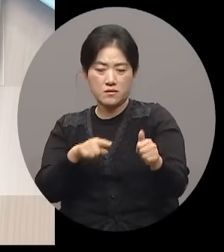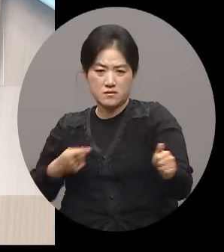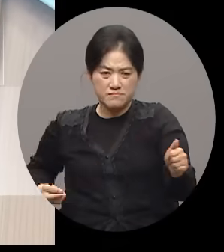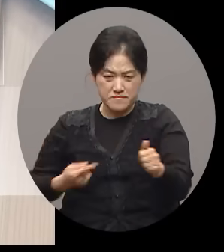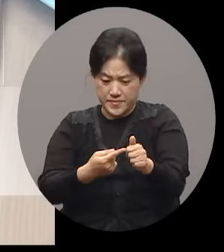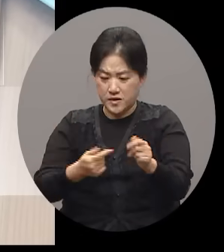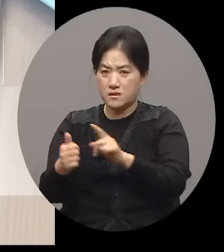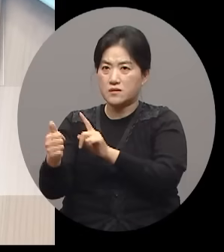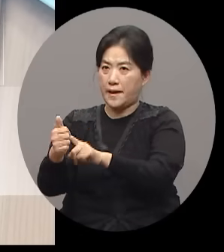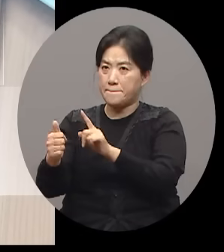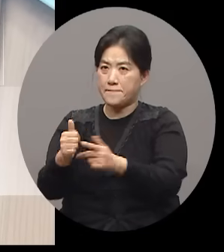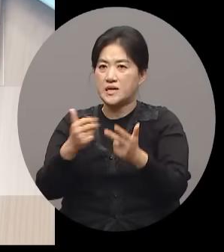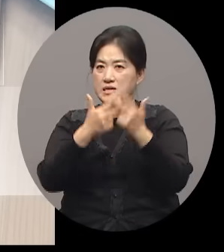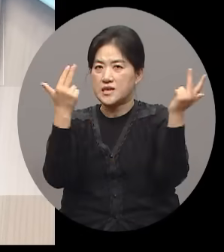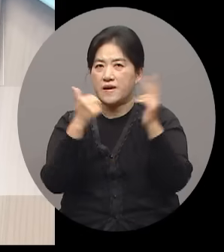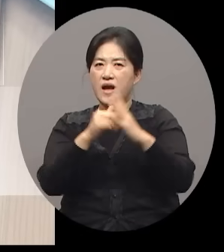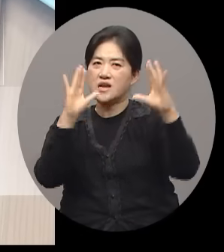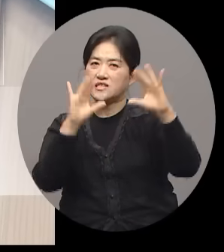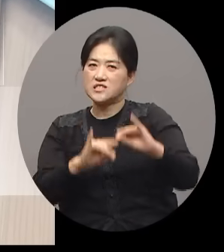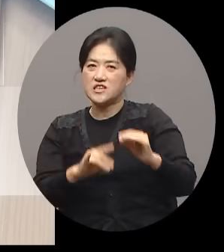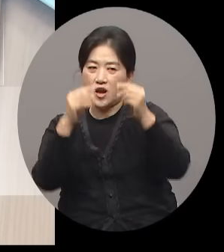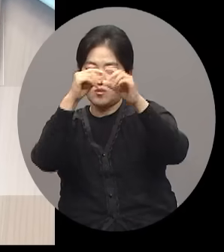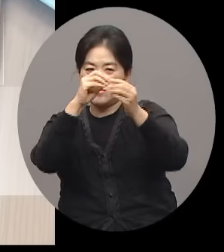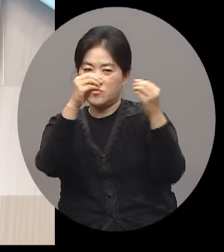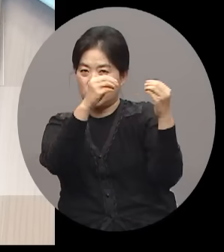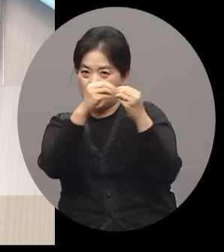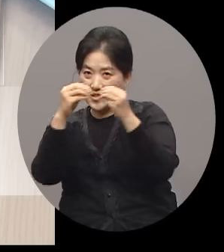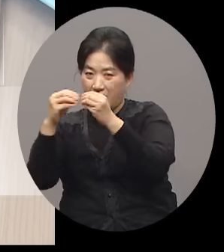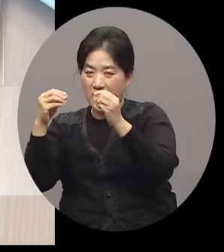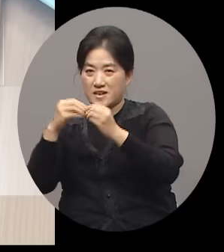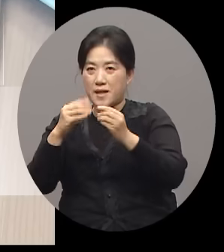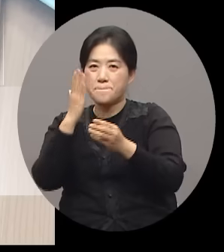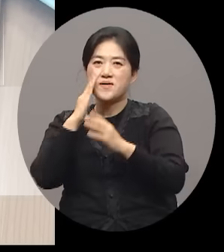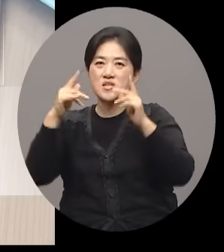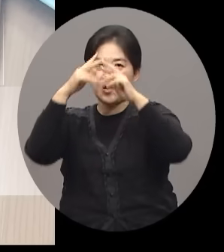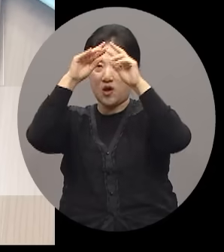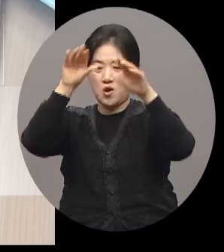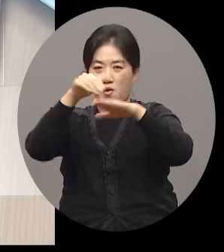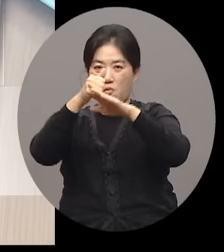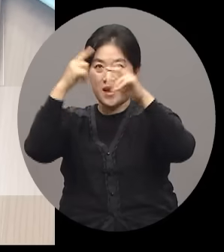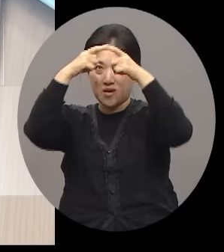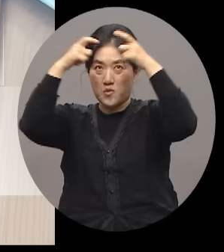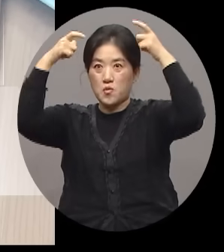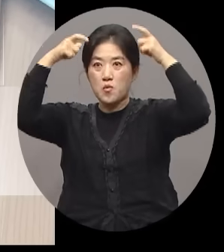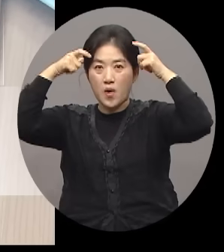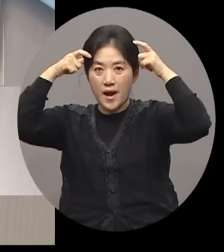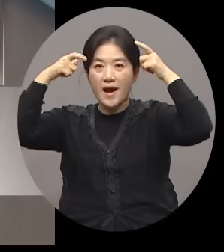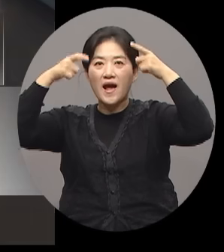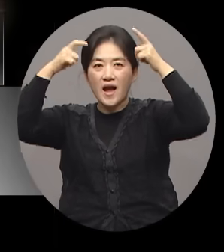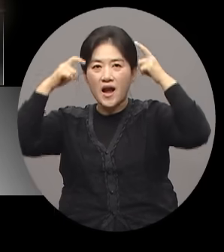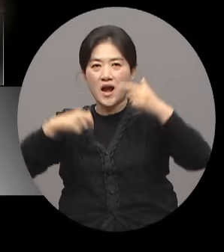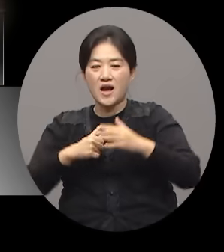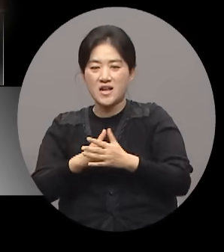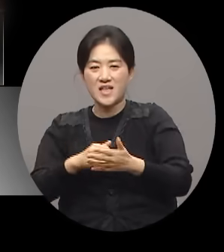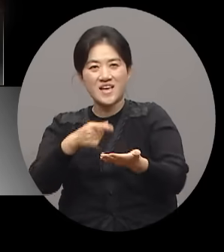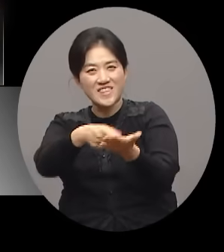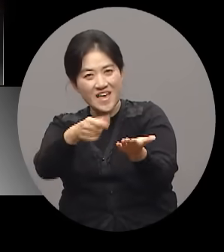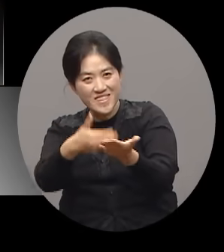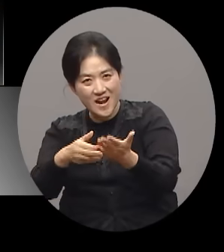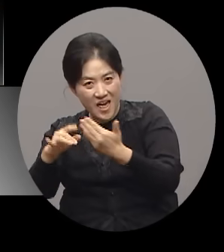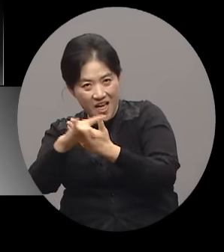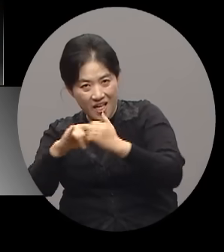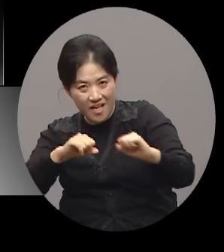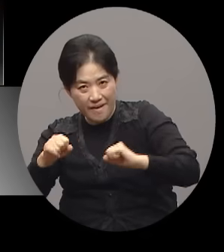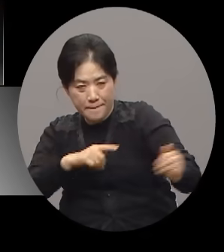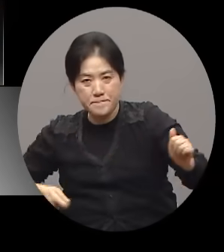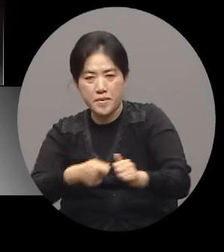찌른 남성은 이재명 대표를 지지하는 문구가 담긴 파란색 왕관을 쓰고 있었는데 사인을 해달라면서 달려들다가 이